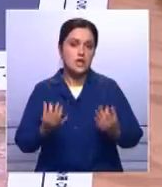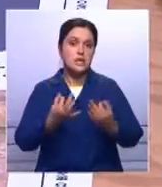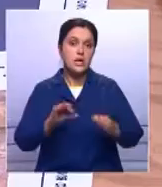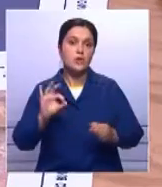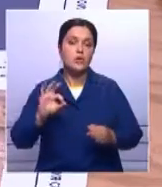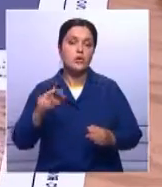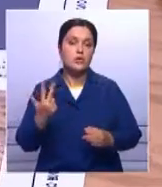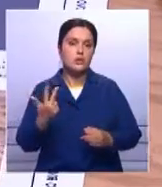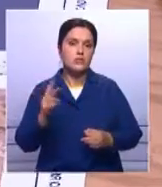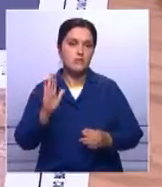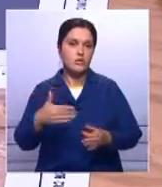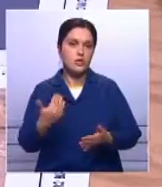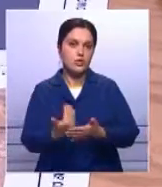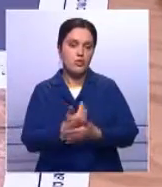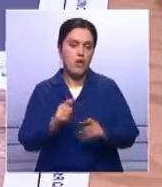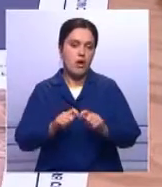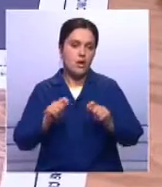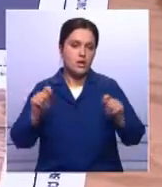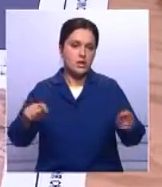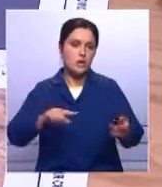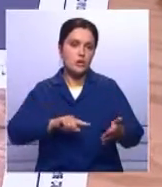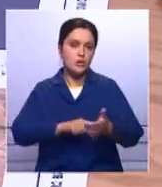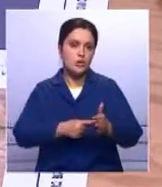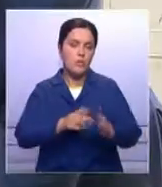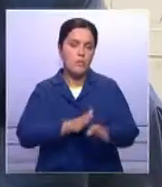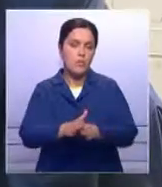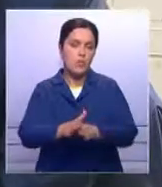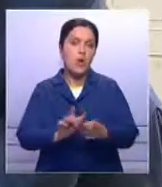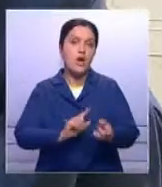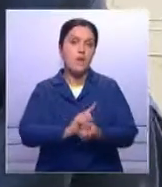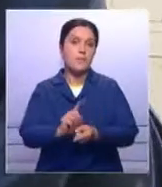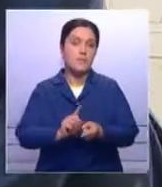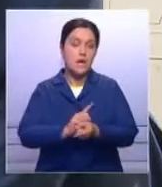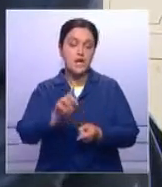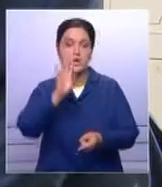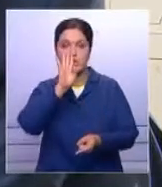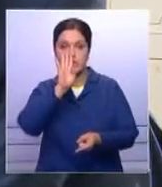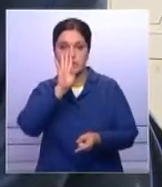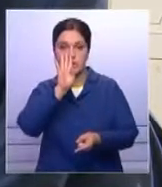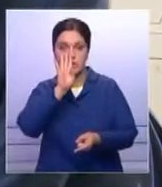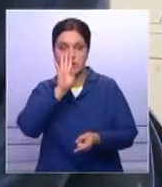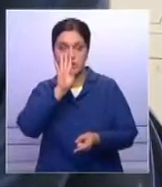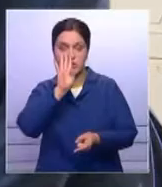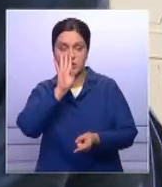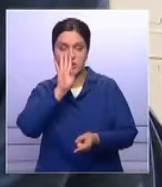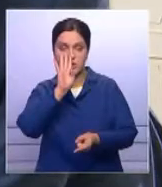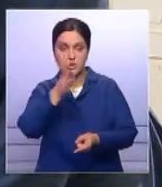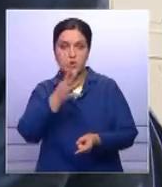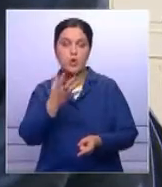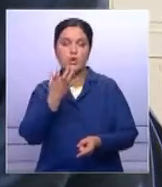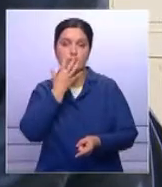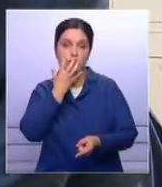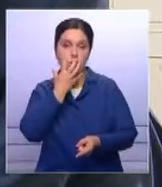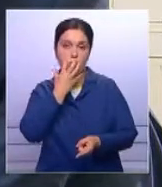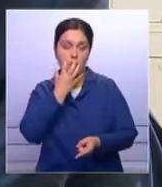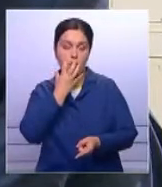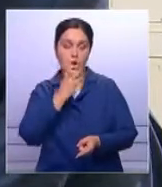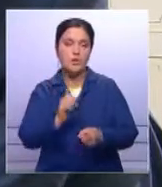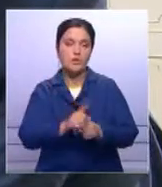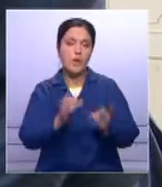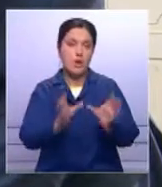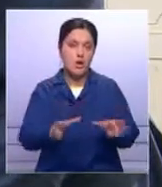центр. Мы сейчас полностью меняем. Четвертый год, очень важно, по теплу. В этом